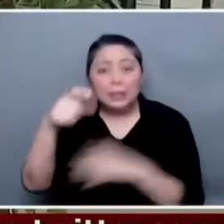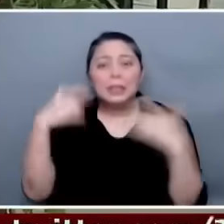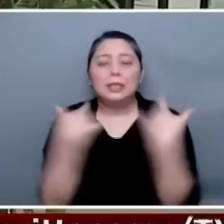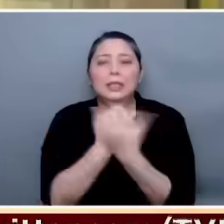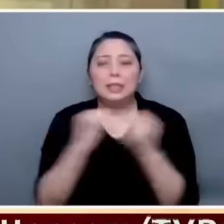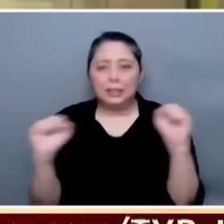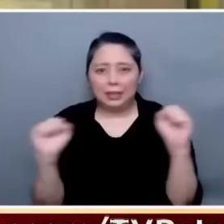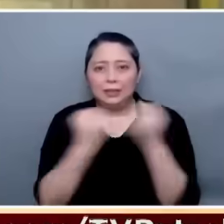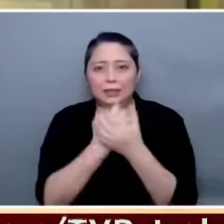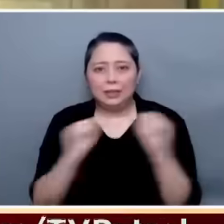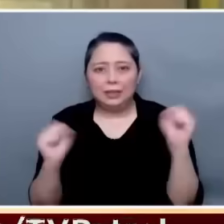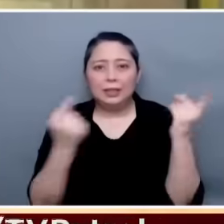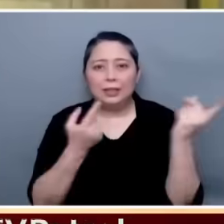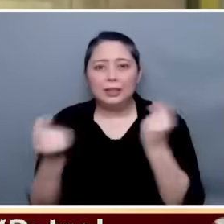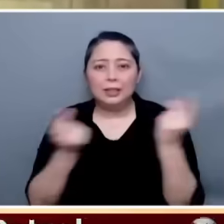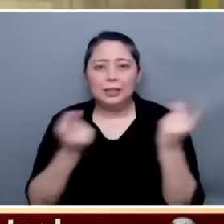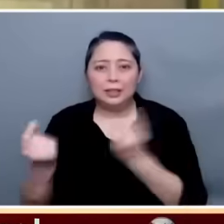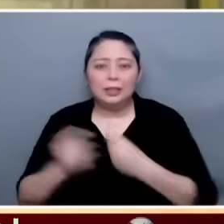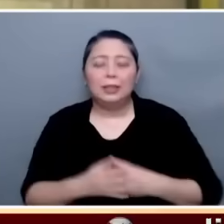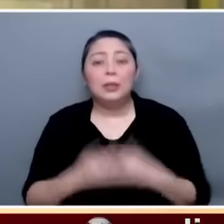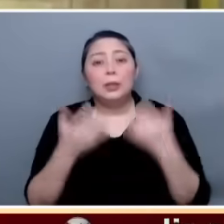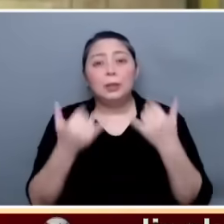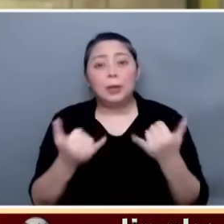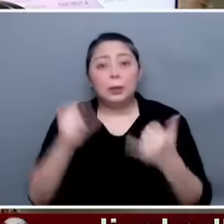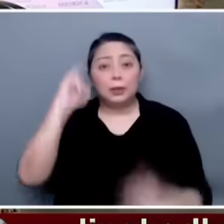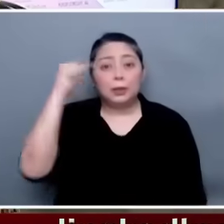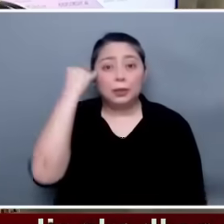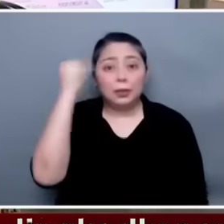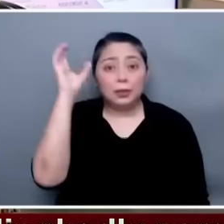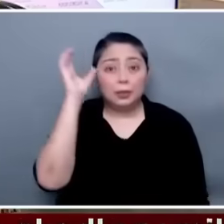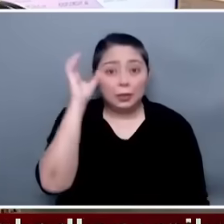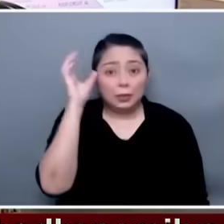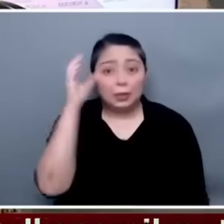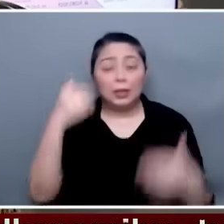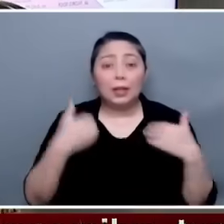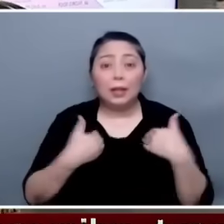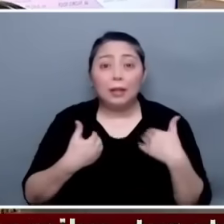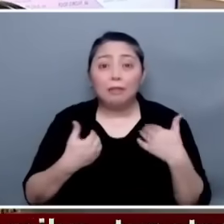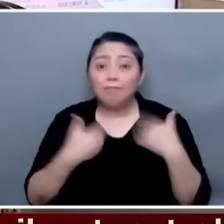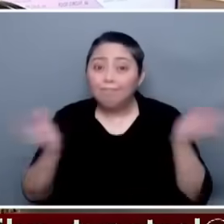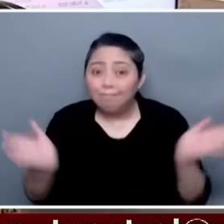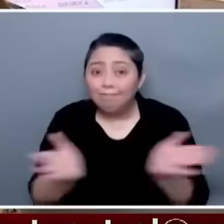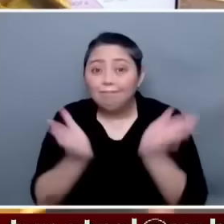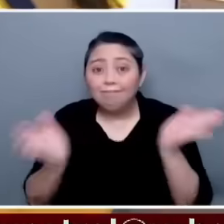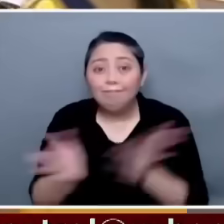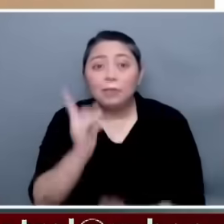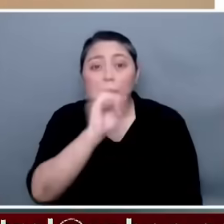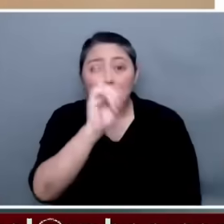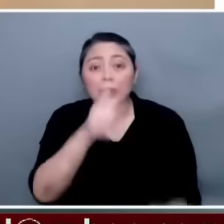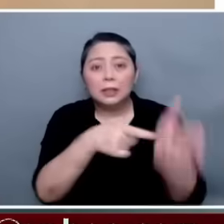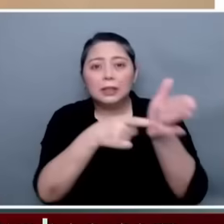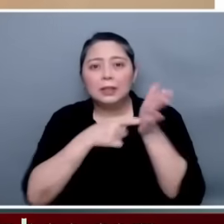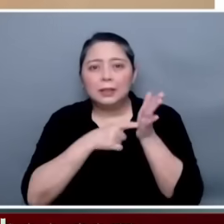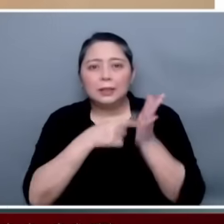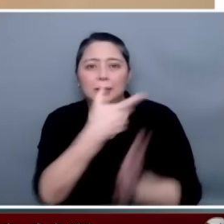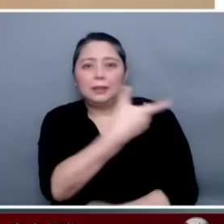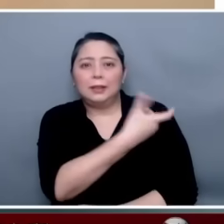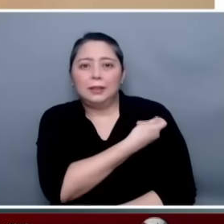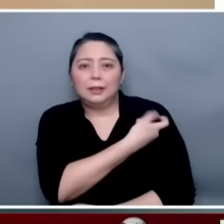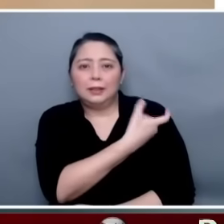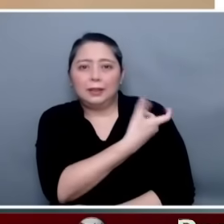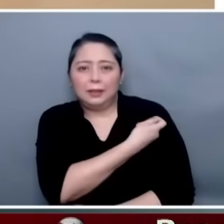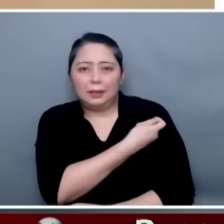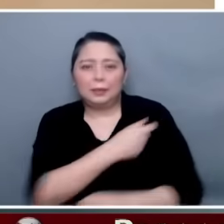iba-ibang sektor, isinusulo ni Concepcion na gawing mandatory ang pagbabakuna. This is an area that to